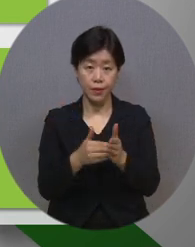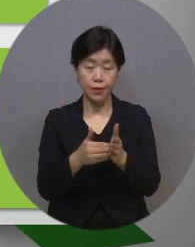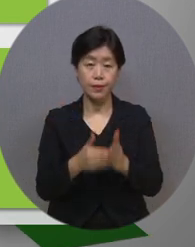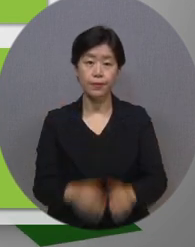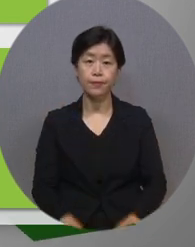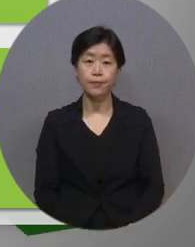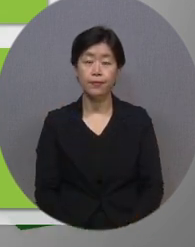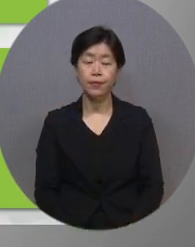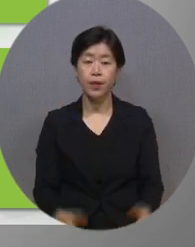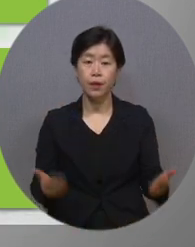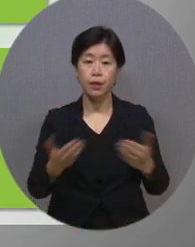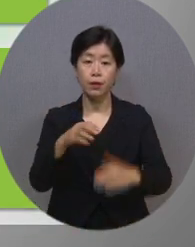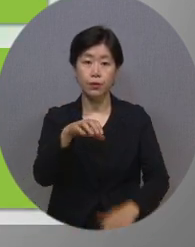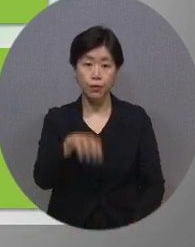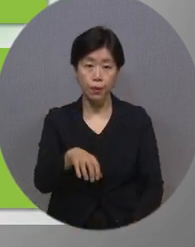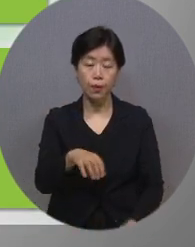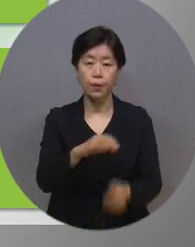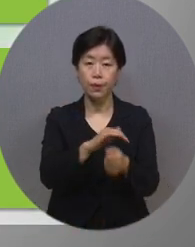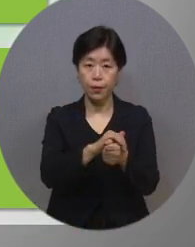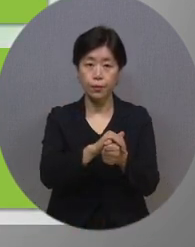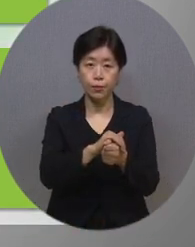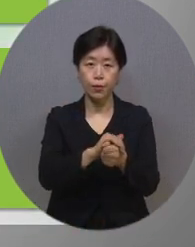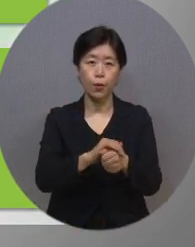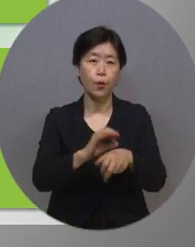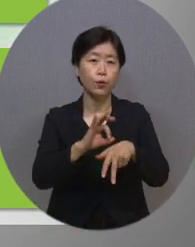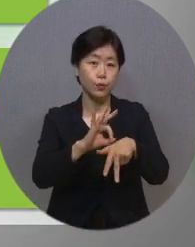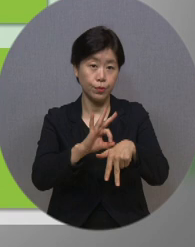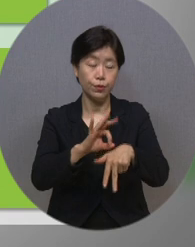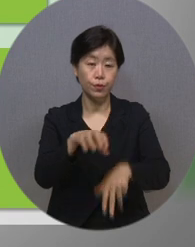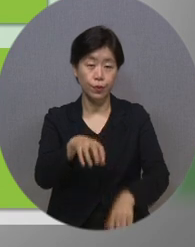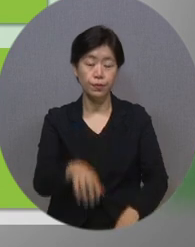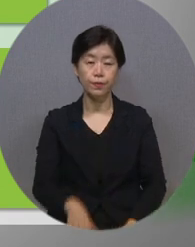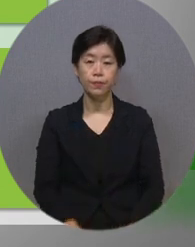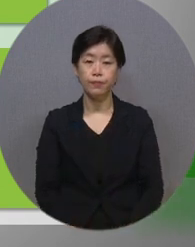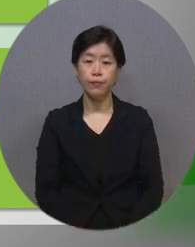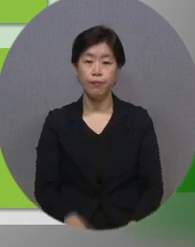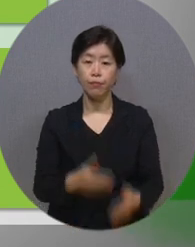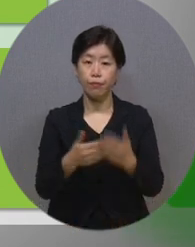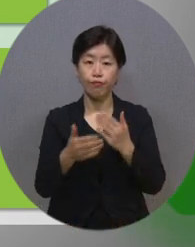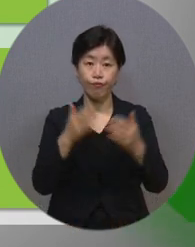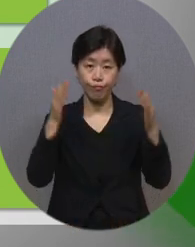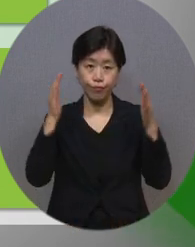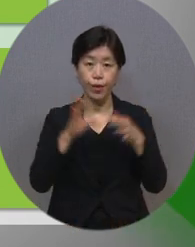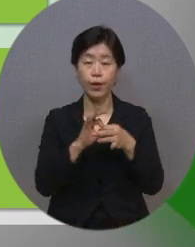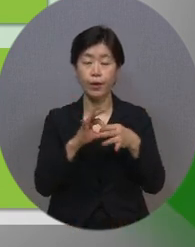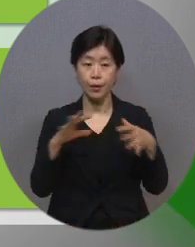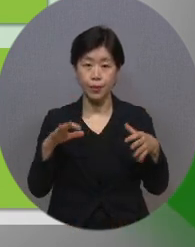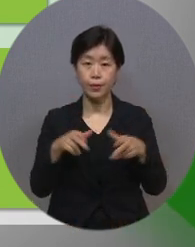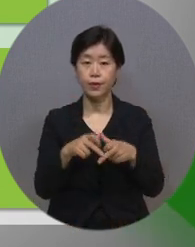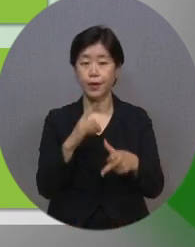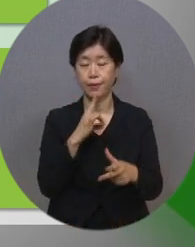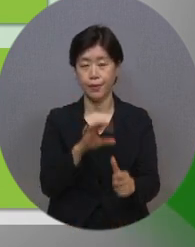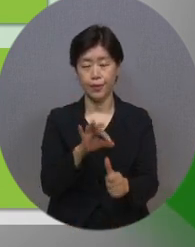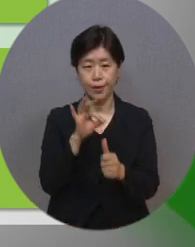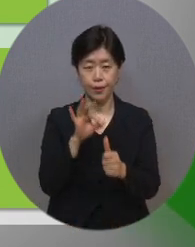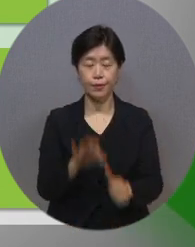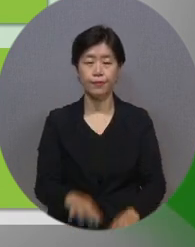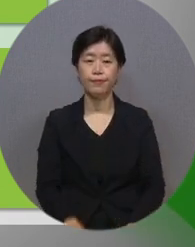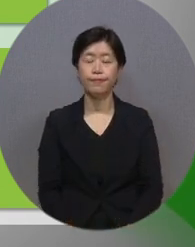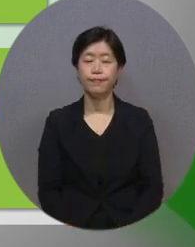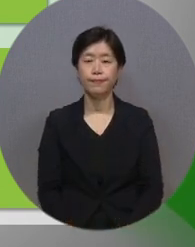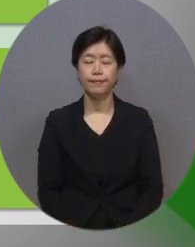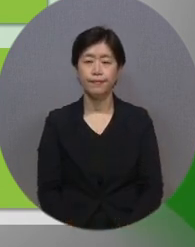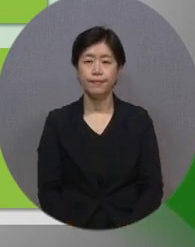30일까지며 근무지는 경상북도 울진군입니다. 경력과 학력은 무관하며 장애인만